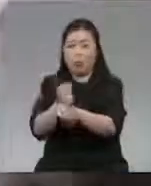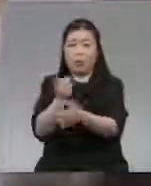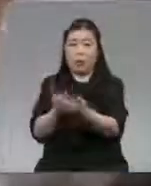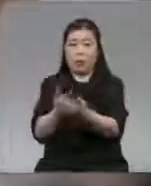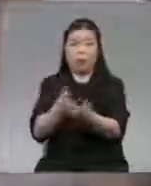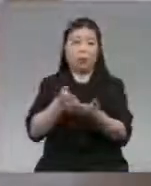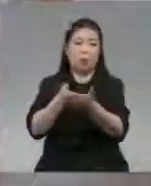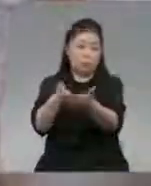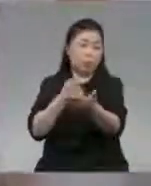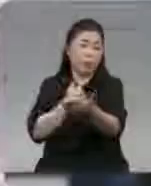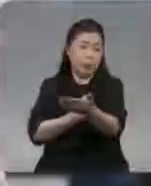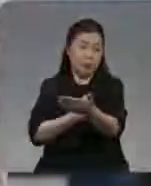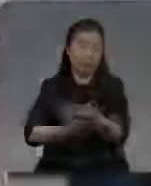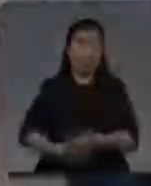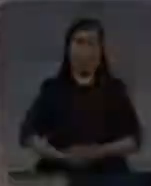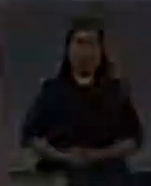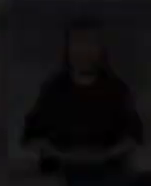た